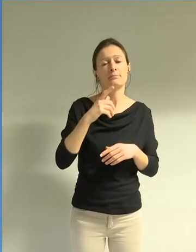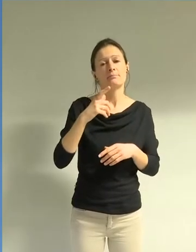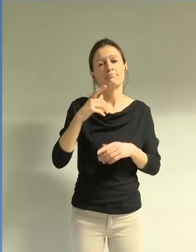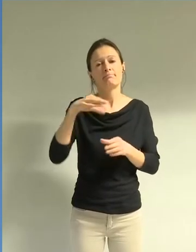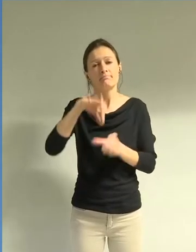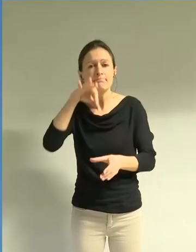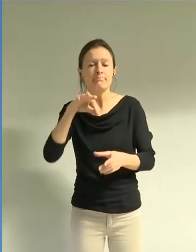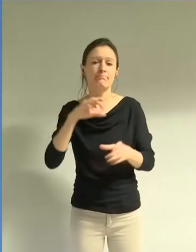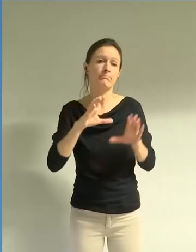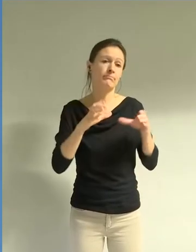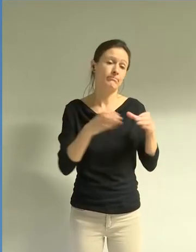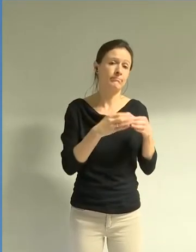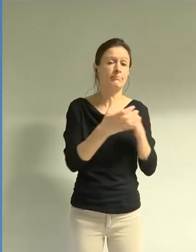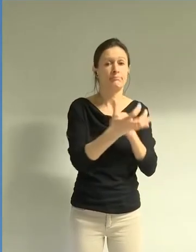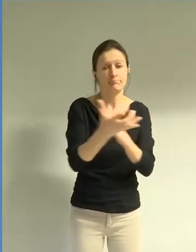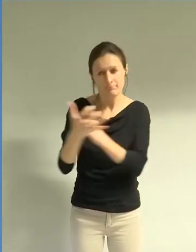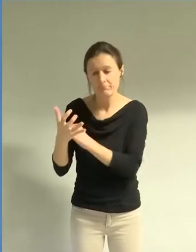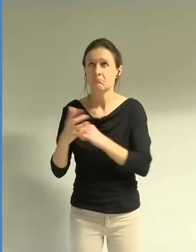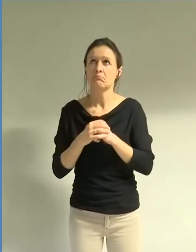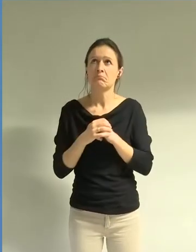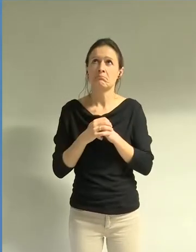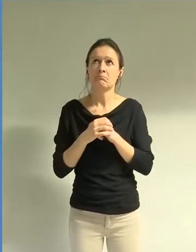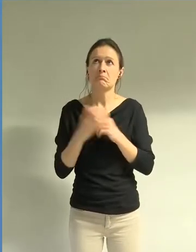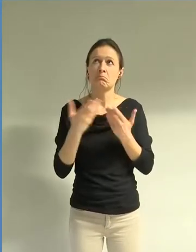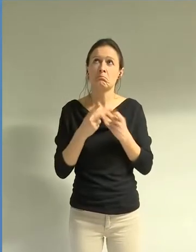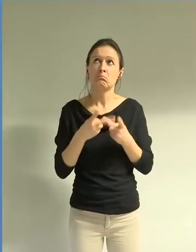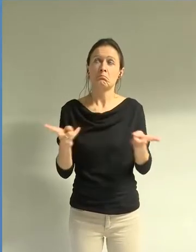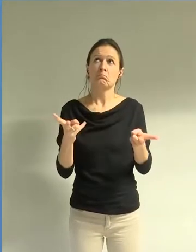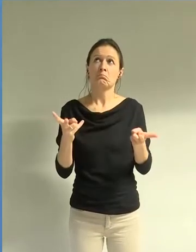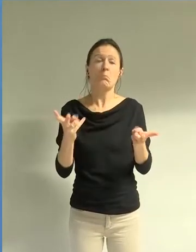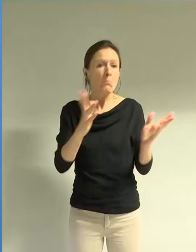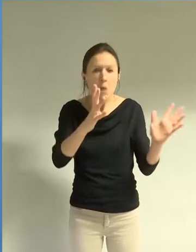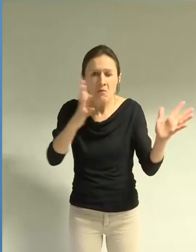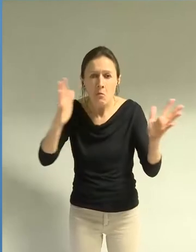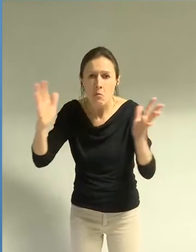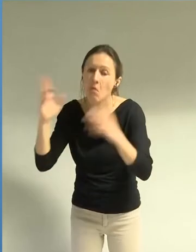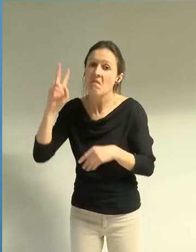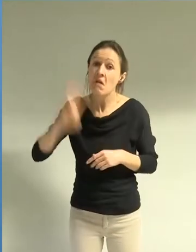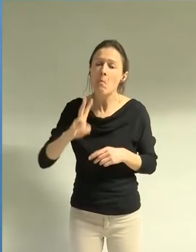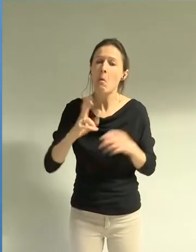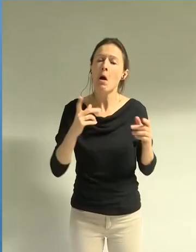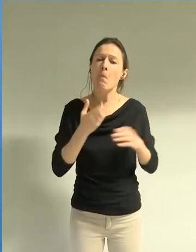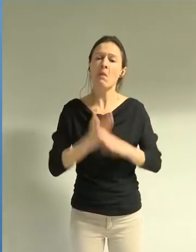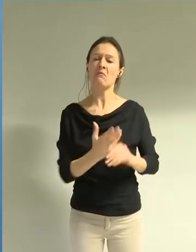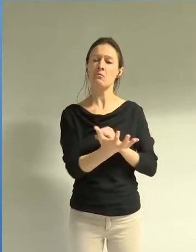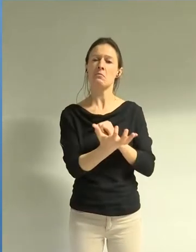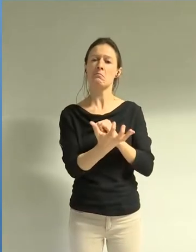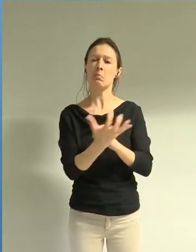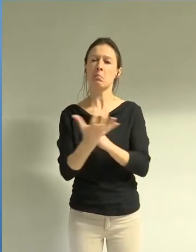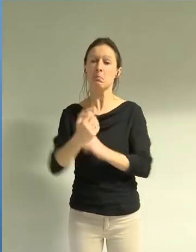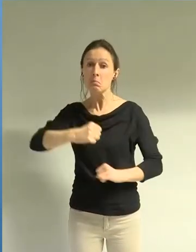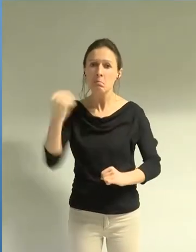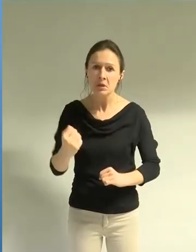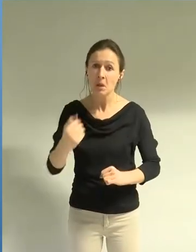bravo je m'attendais à pire en vrai mais j'avais imprimer un petit bingo de l'inaction climatique avec 12